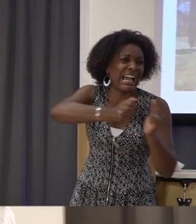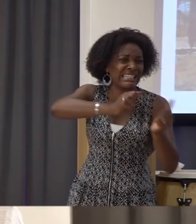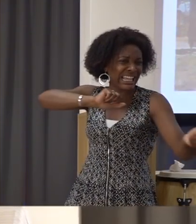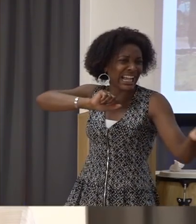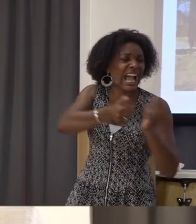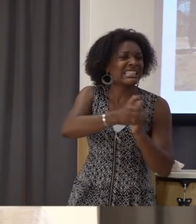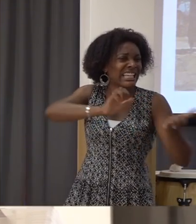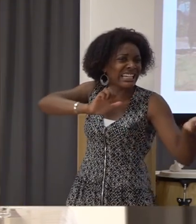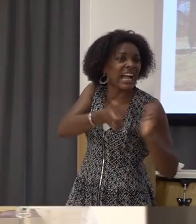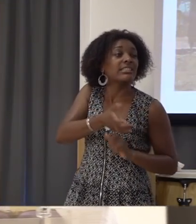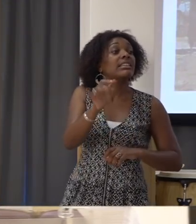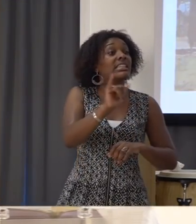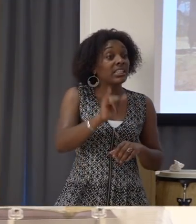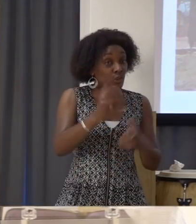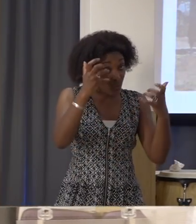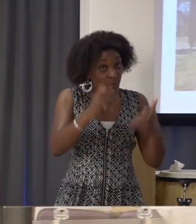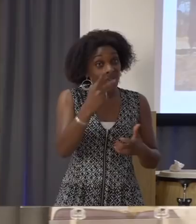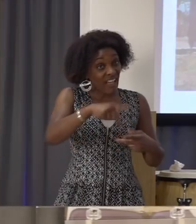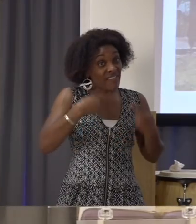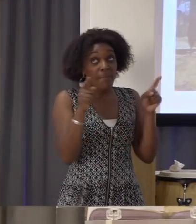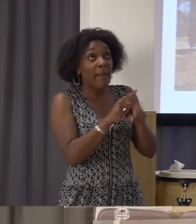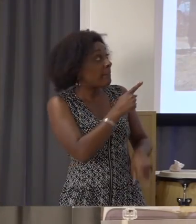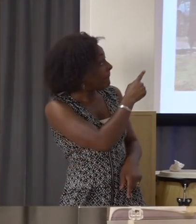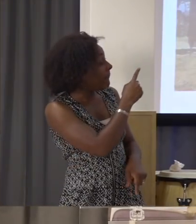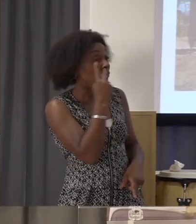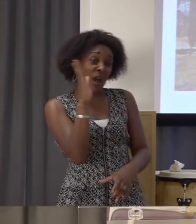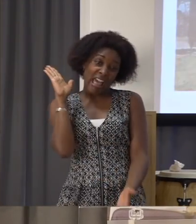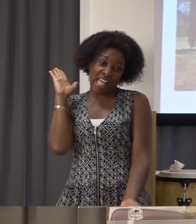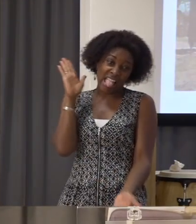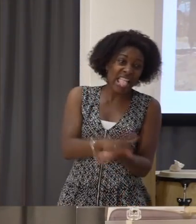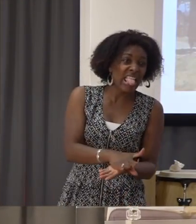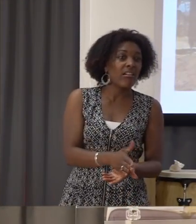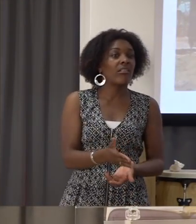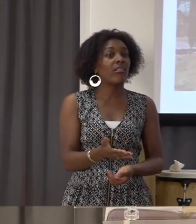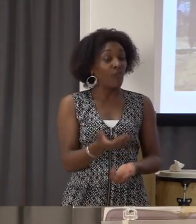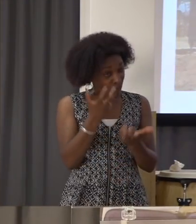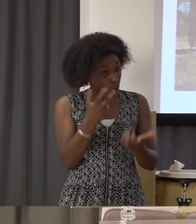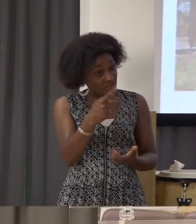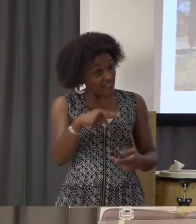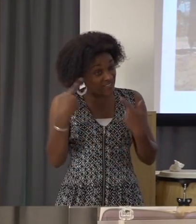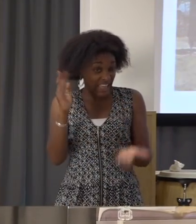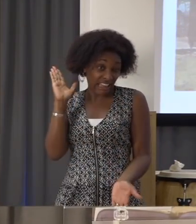Tu veux que ta vie ressemble à ça là? Un lieu de battage?